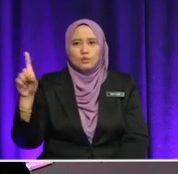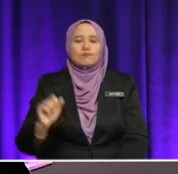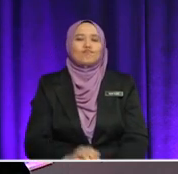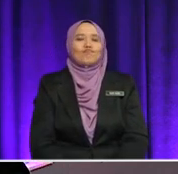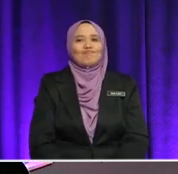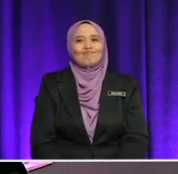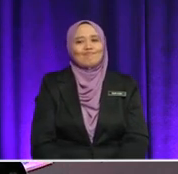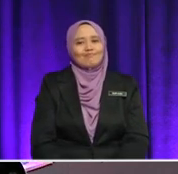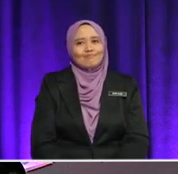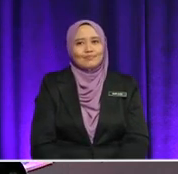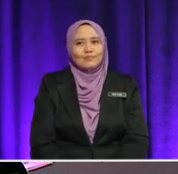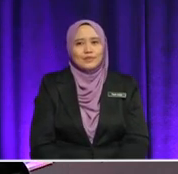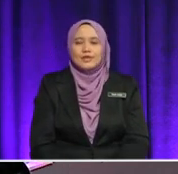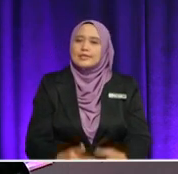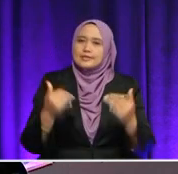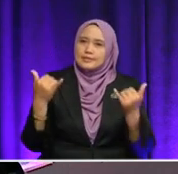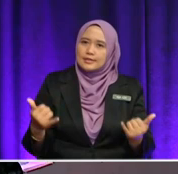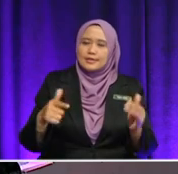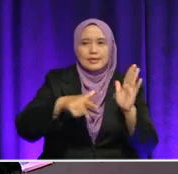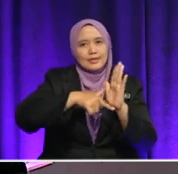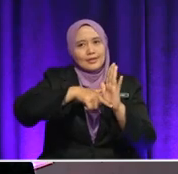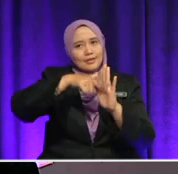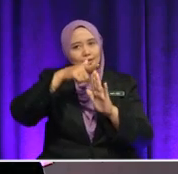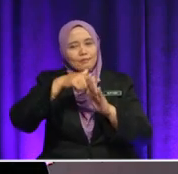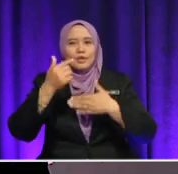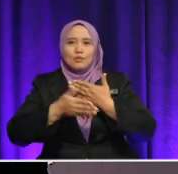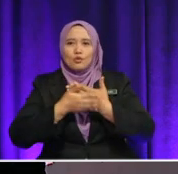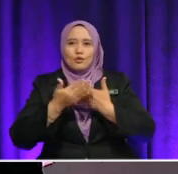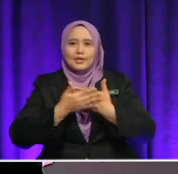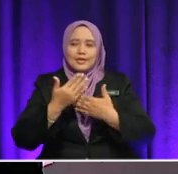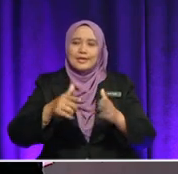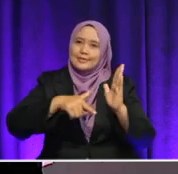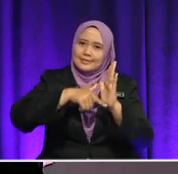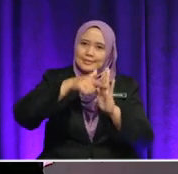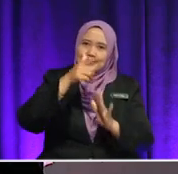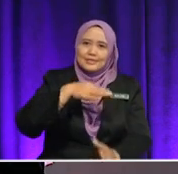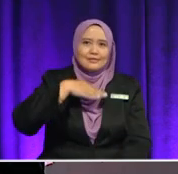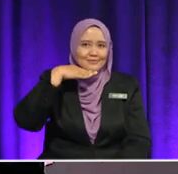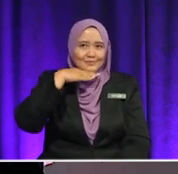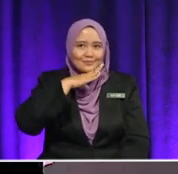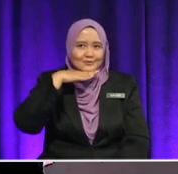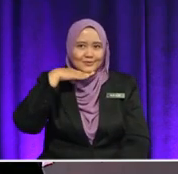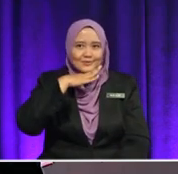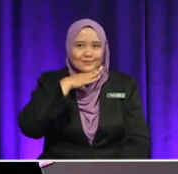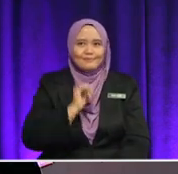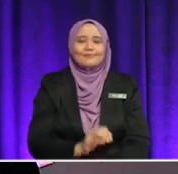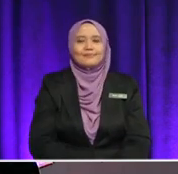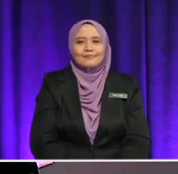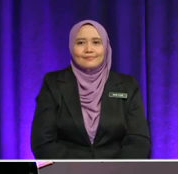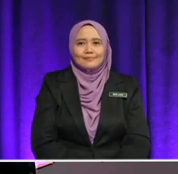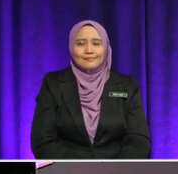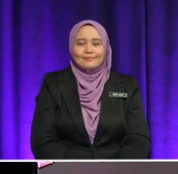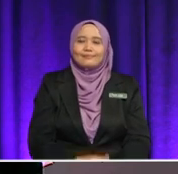lebih mudah lebih mudah Oke baik terus kita pergi ke langkah yang